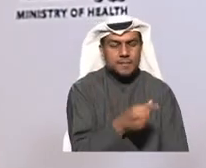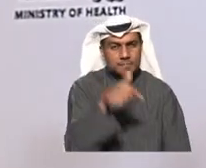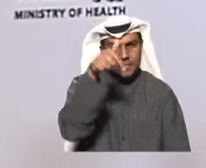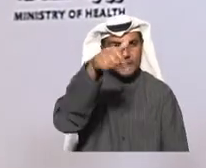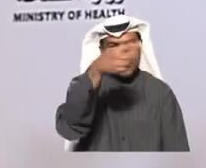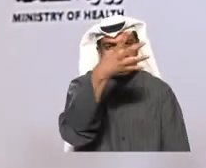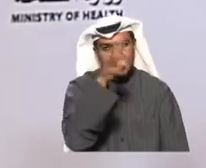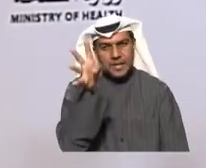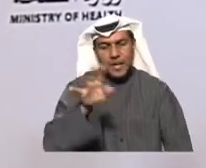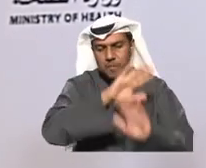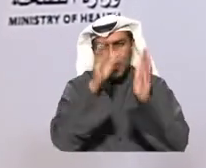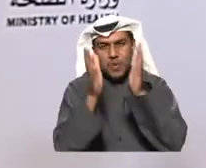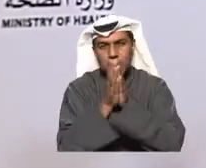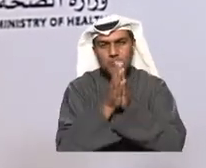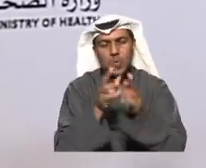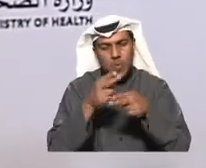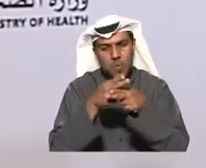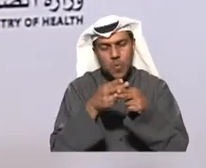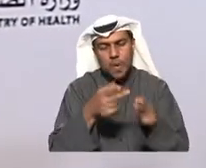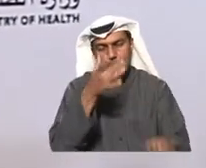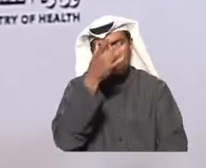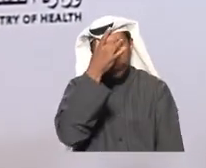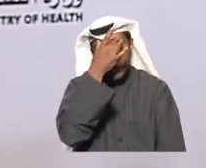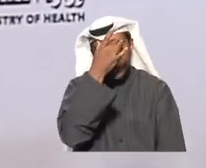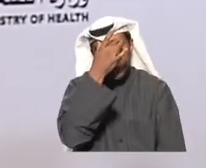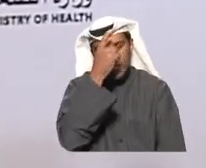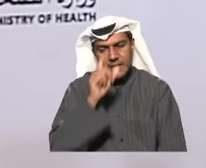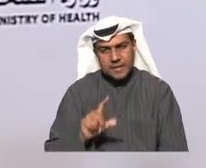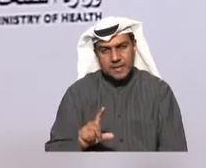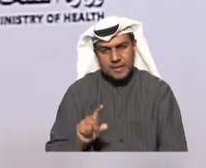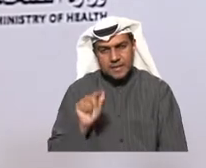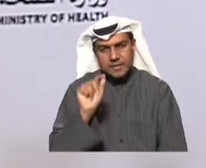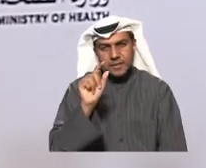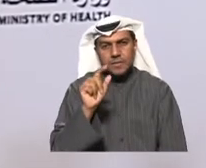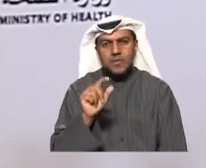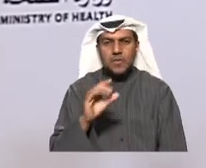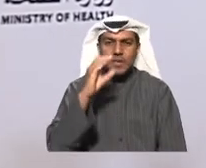46 حالة، وإن شاء الله نسأل السلامة للجميع